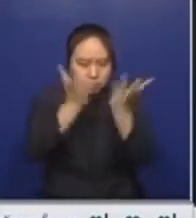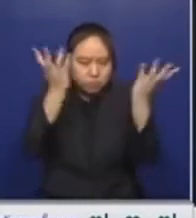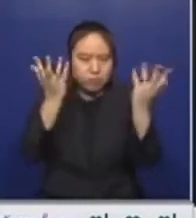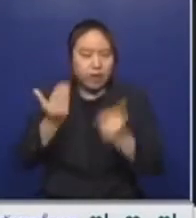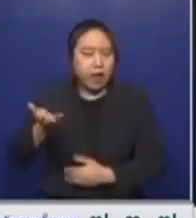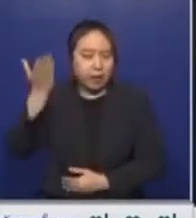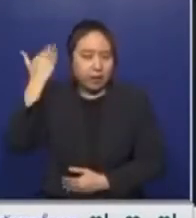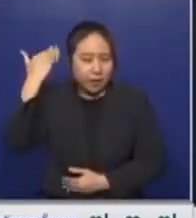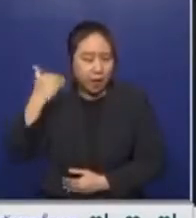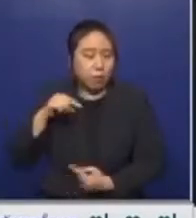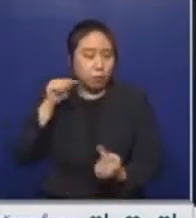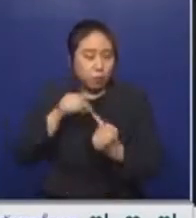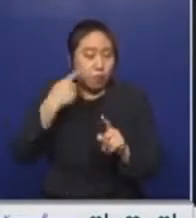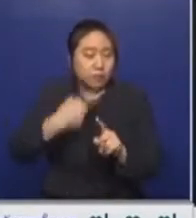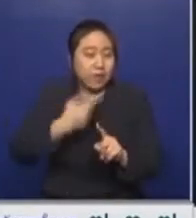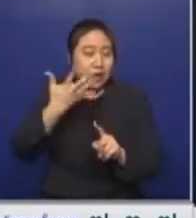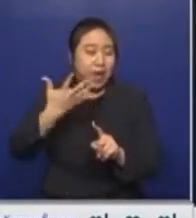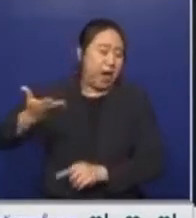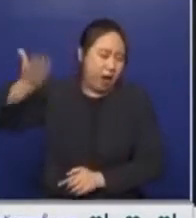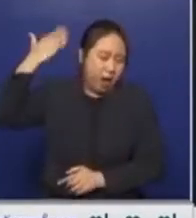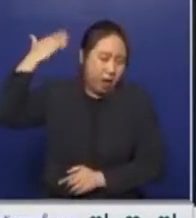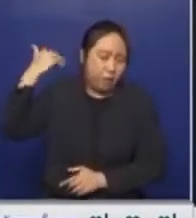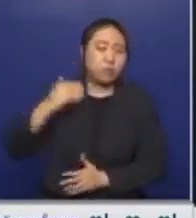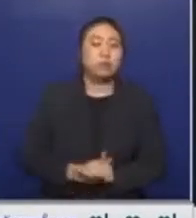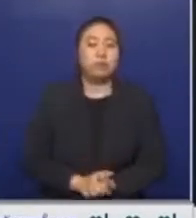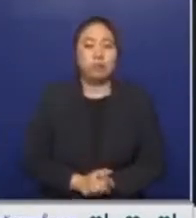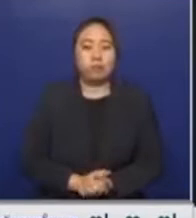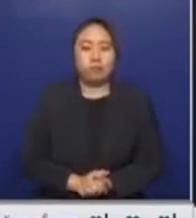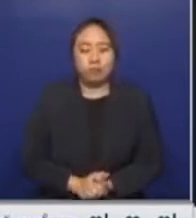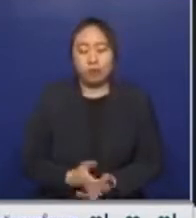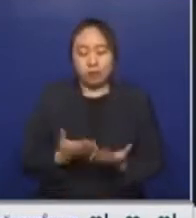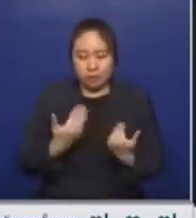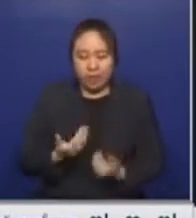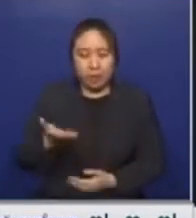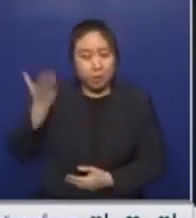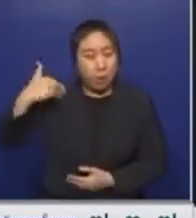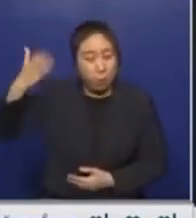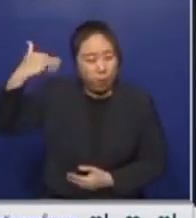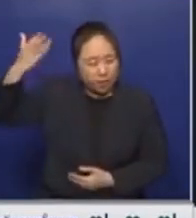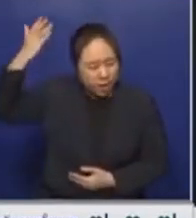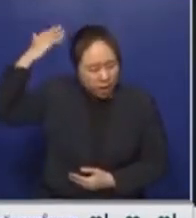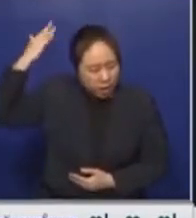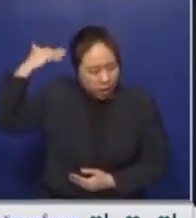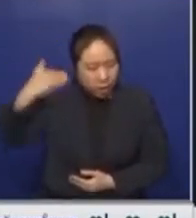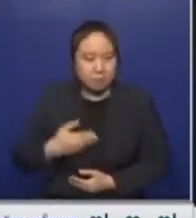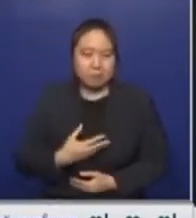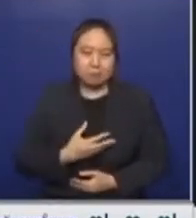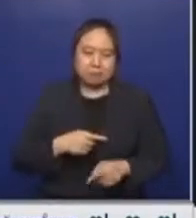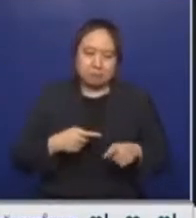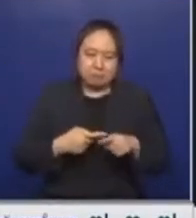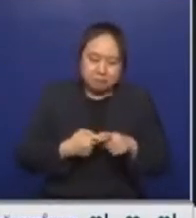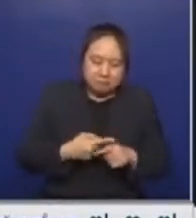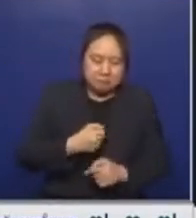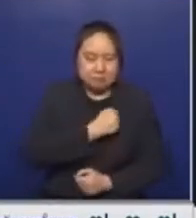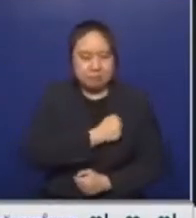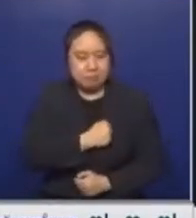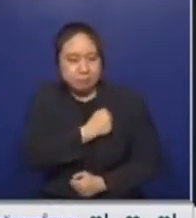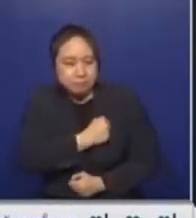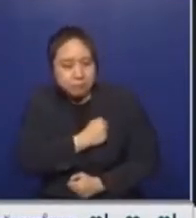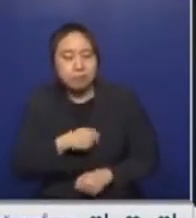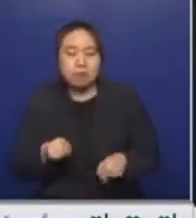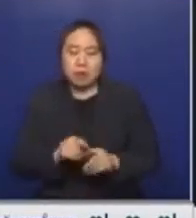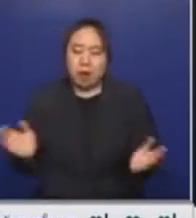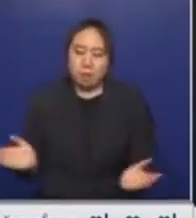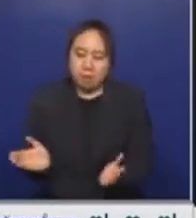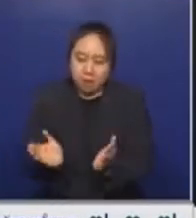รียกว่าเหตุการณ์พฤษภาธมินในที่สุดค่ะความเจ็บปวดจากประวัติศาสตร์ในครั้งนั้นนะคะท่านประธานทำให้มีการผลักดันให้เกิด